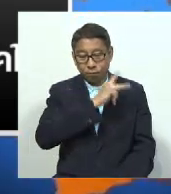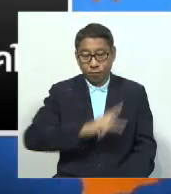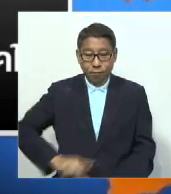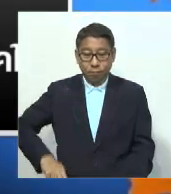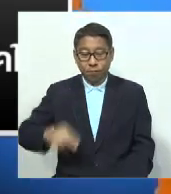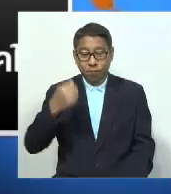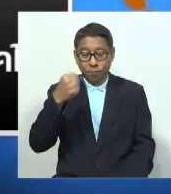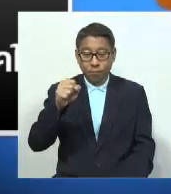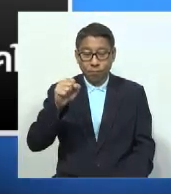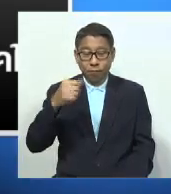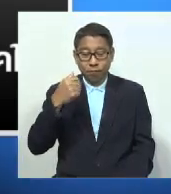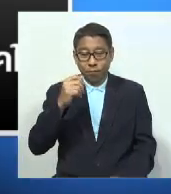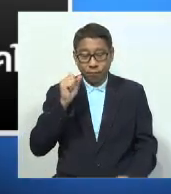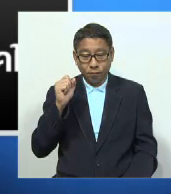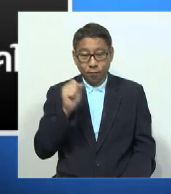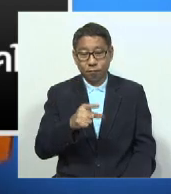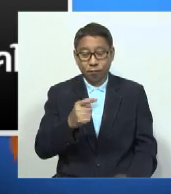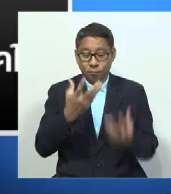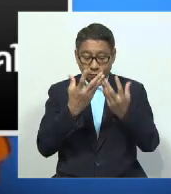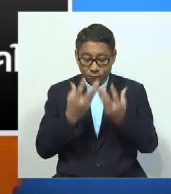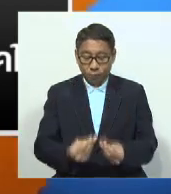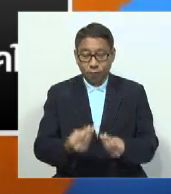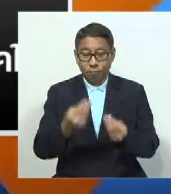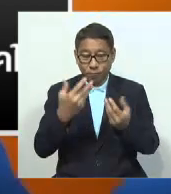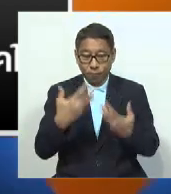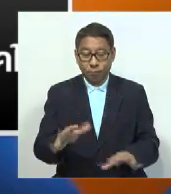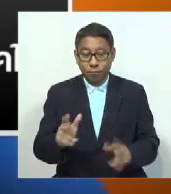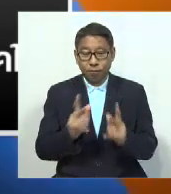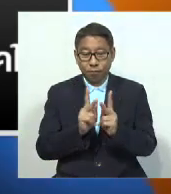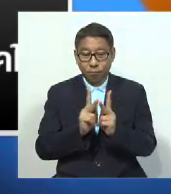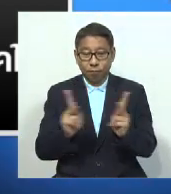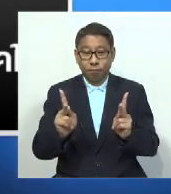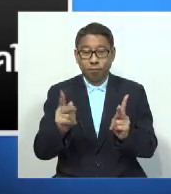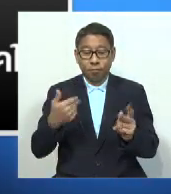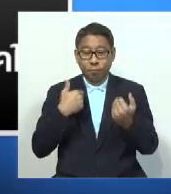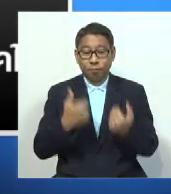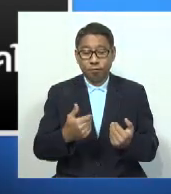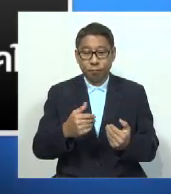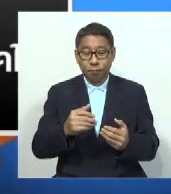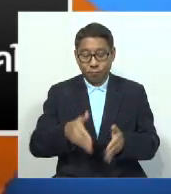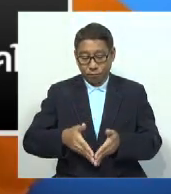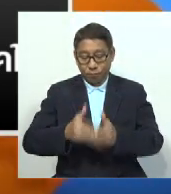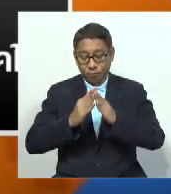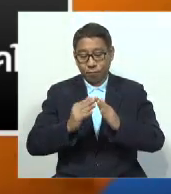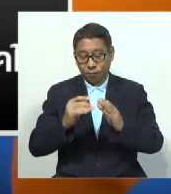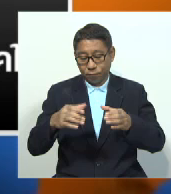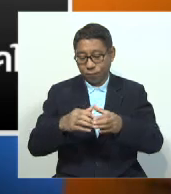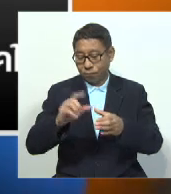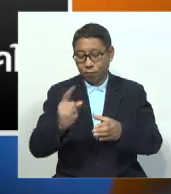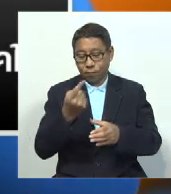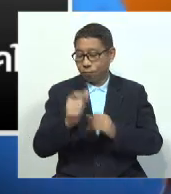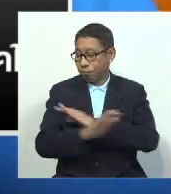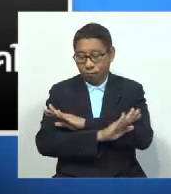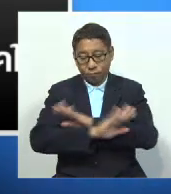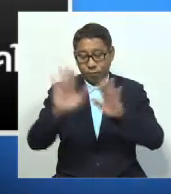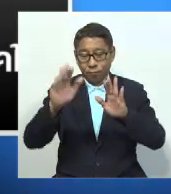าทันทีทั้งนี้เมื่อหลังจากถูกยุบพรรคแล้วนะครับกรรมการบริหารพรรค จะไม่สามารถไปจัดตั้งพรรคใหม่หรือว่